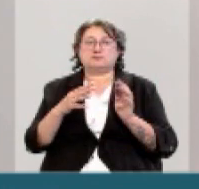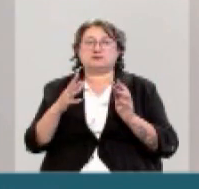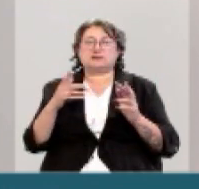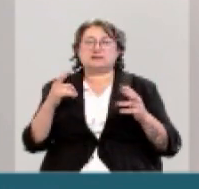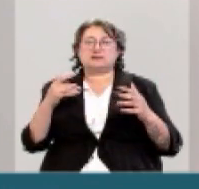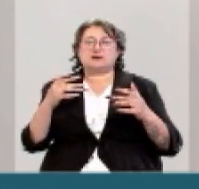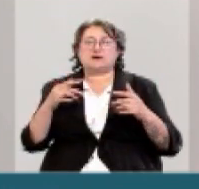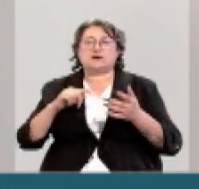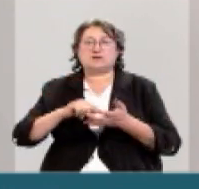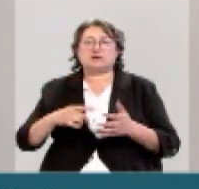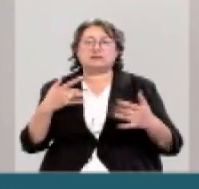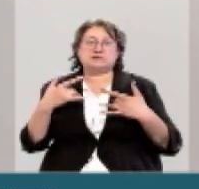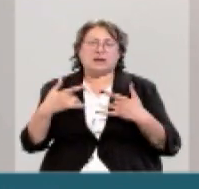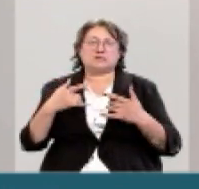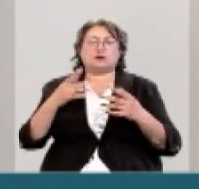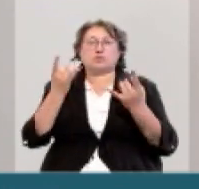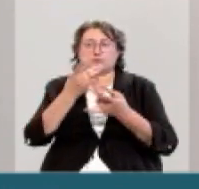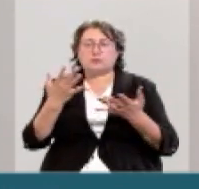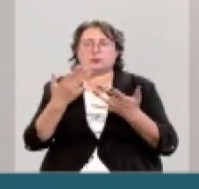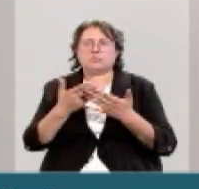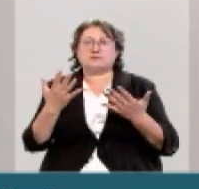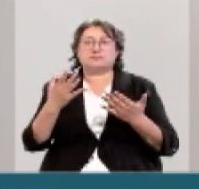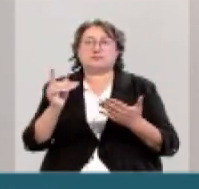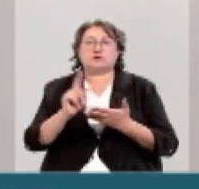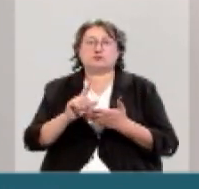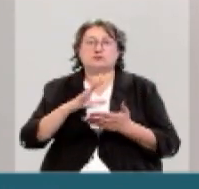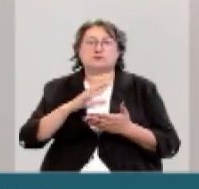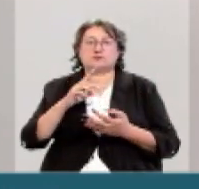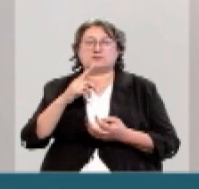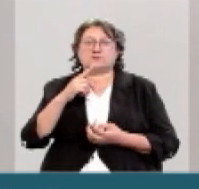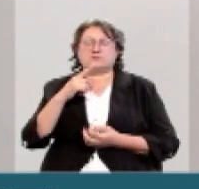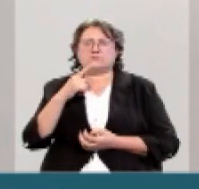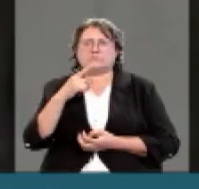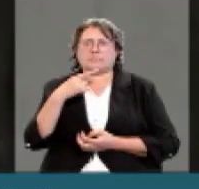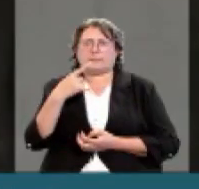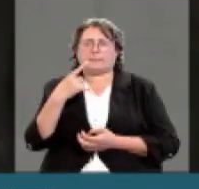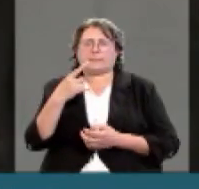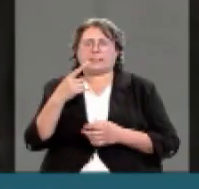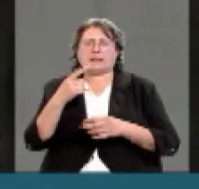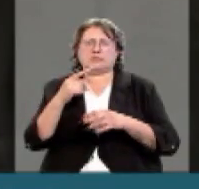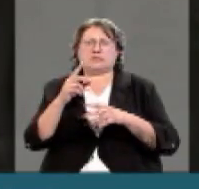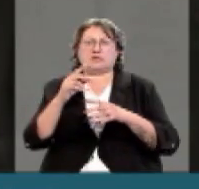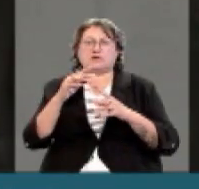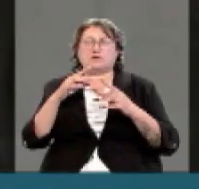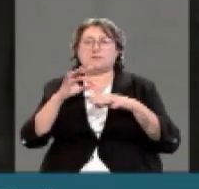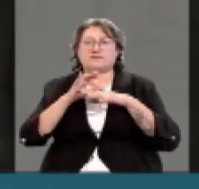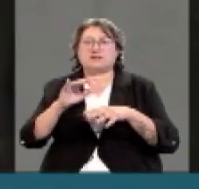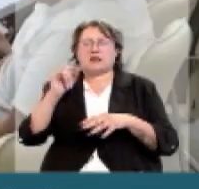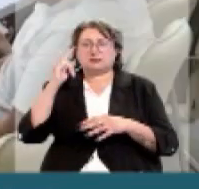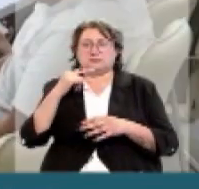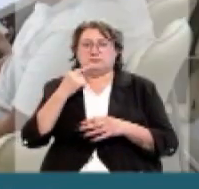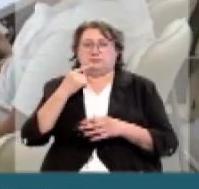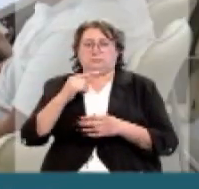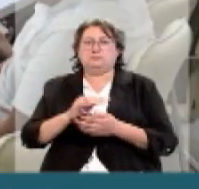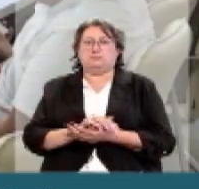елді мекендерде көшпелі концерттік бағдарламалар, спектакльдер ұйымдастыру міндеті қойылды. Руханиятымыздың алтын қазығы, қазақ